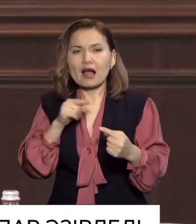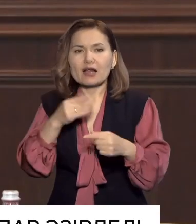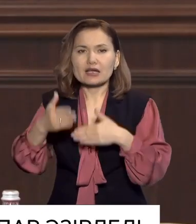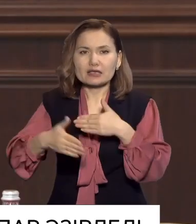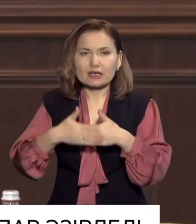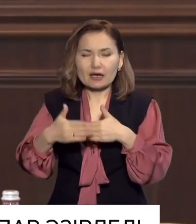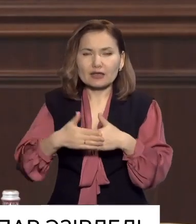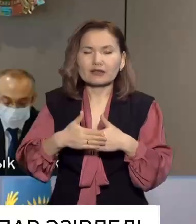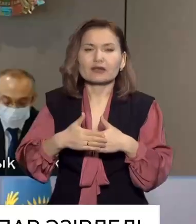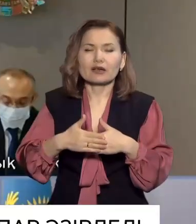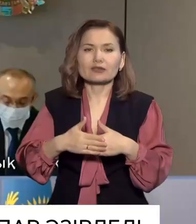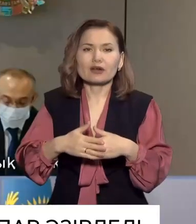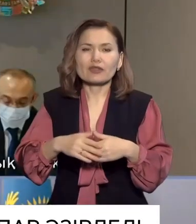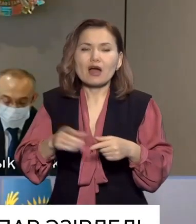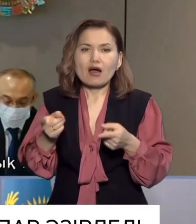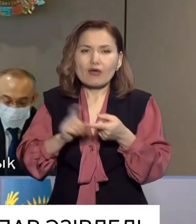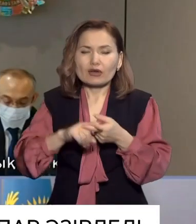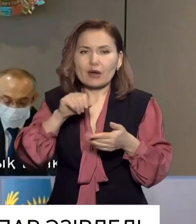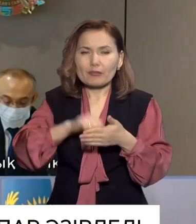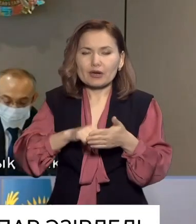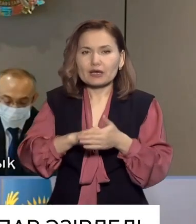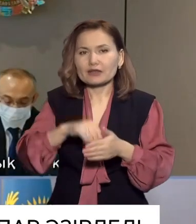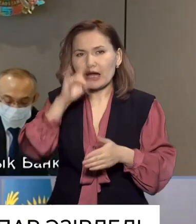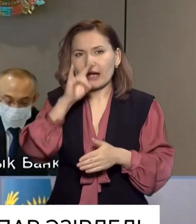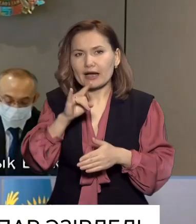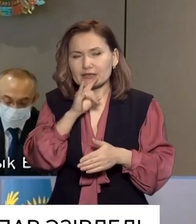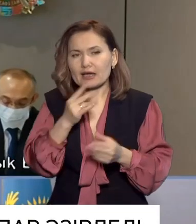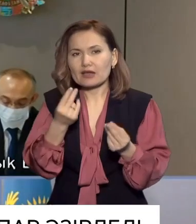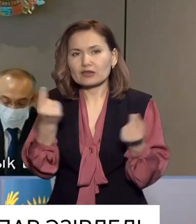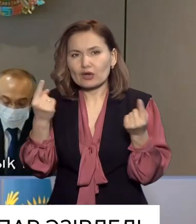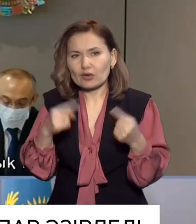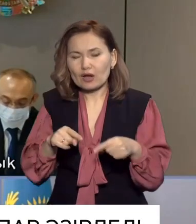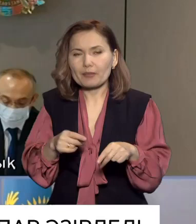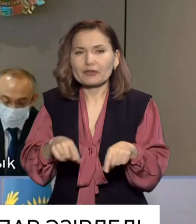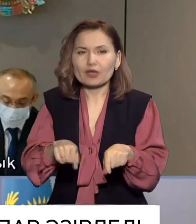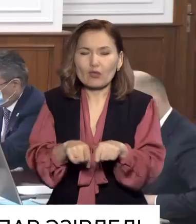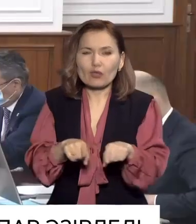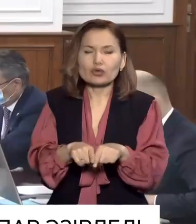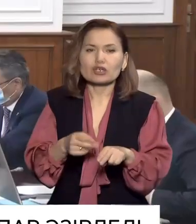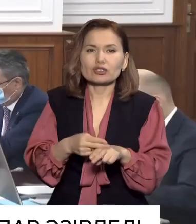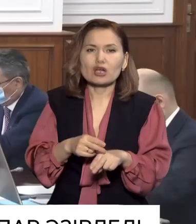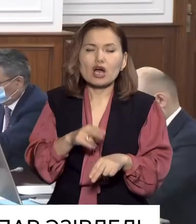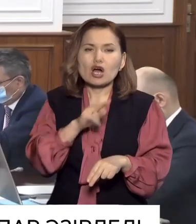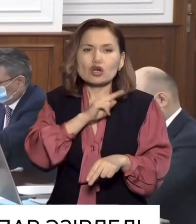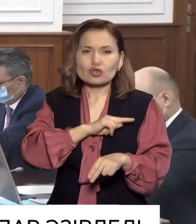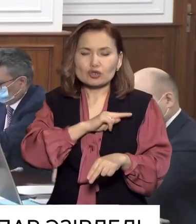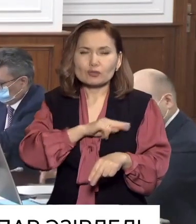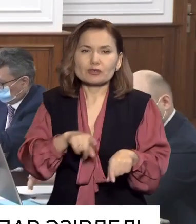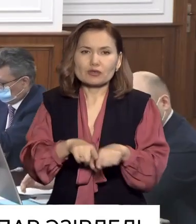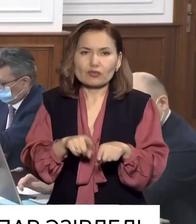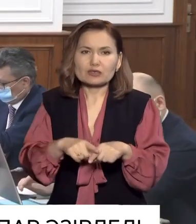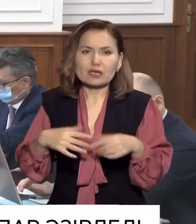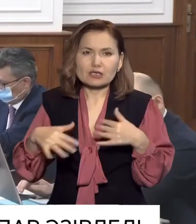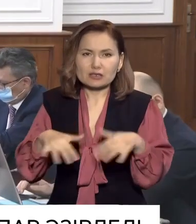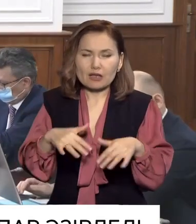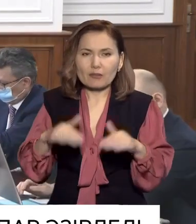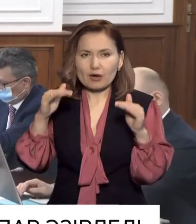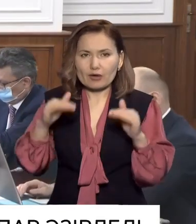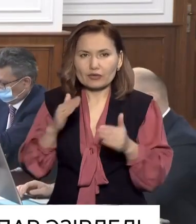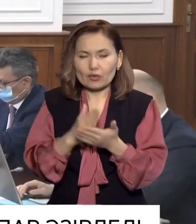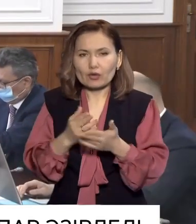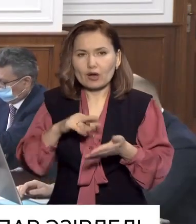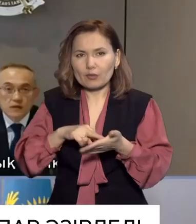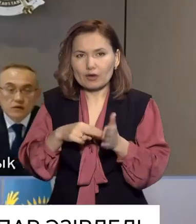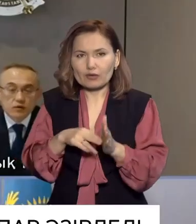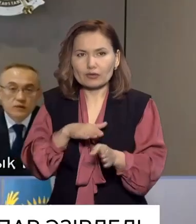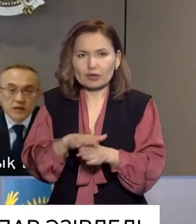біздің қаржы нарығына да қысым күшейіп келеді. Ұлттық банк инфляцияның өсуі тәуекелдерін азайтуға, теңге жинақтарын қорғауға бағытталған шараларды